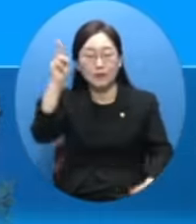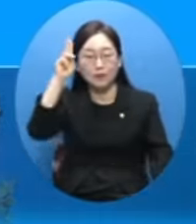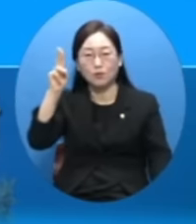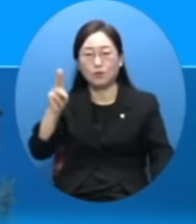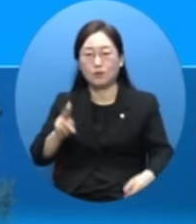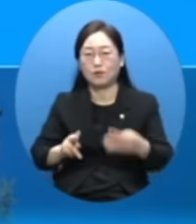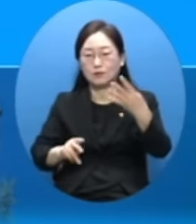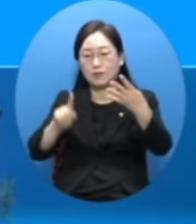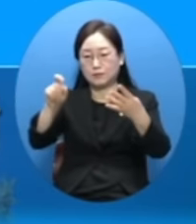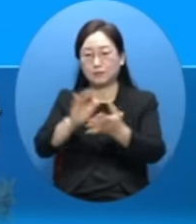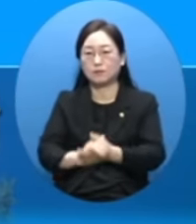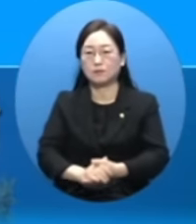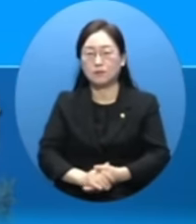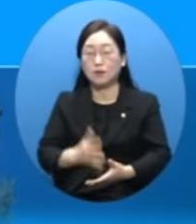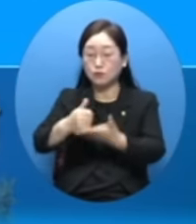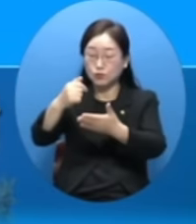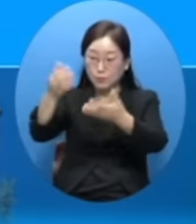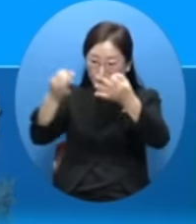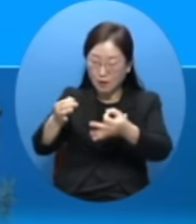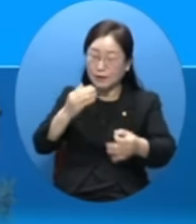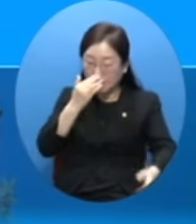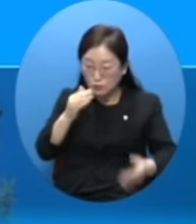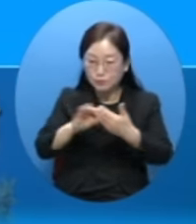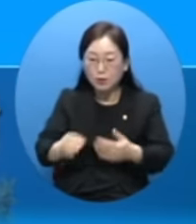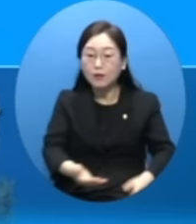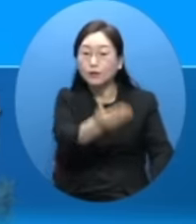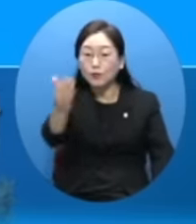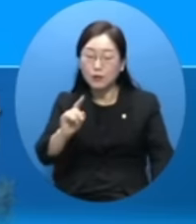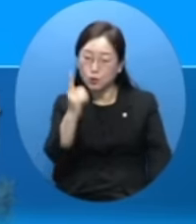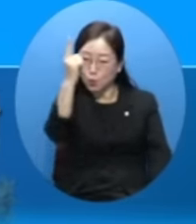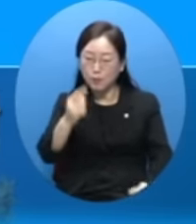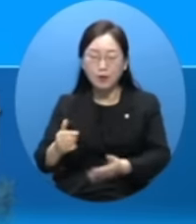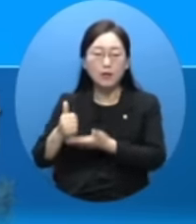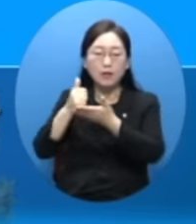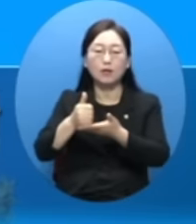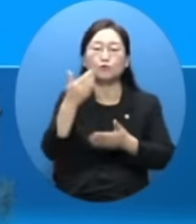10절입니다. 주 앞에서 낮추라. 그리하면 주께서 너희를 높이시리라.